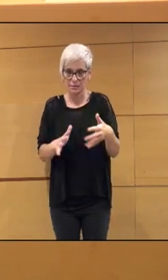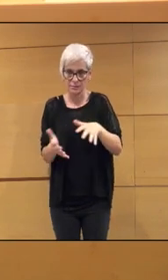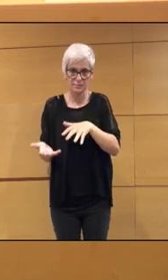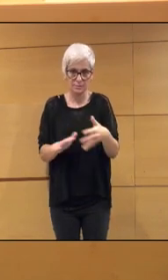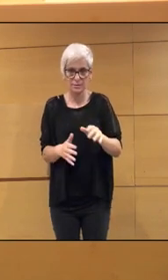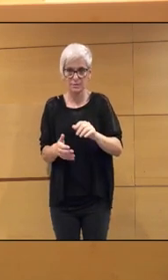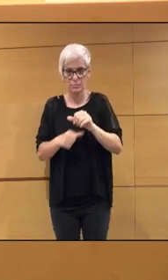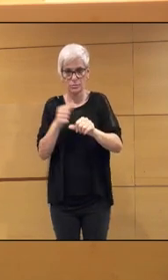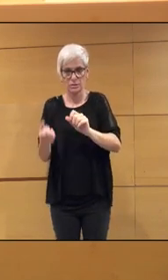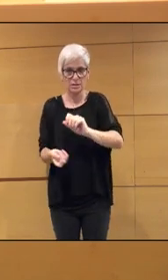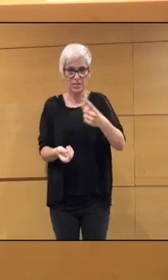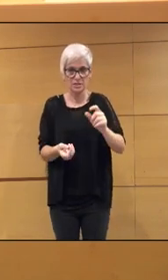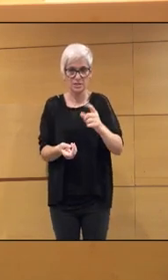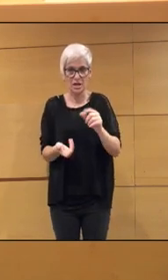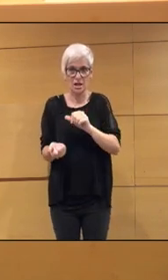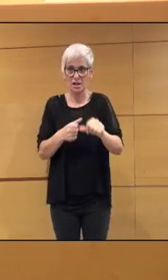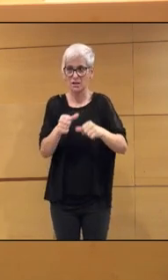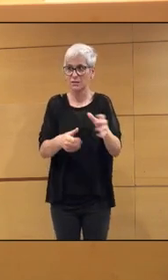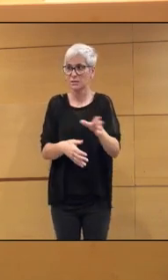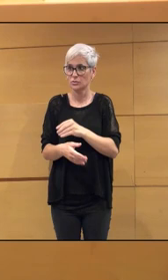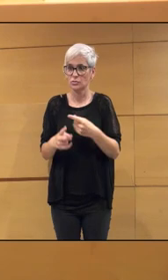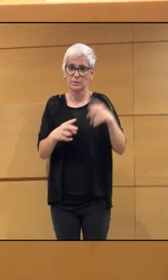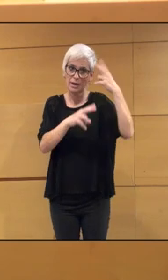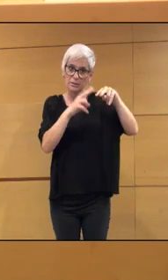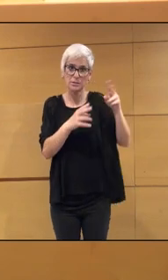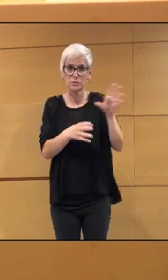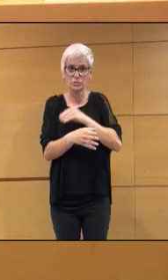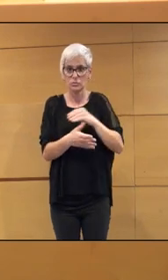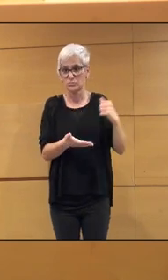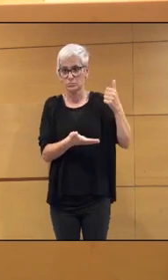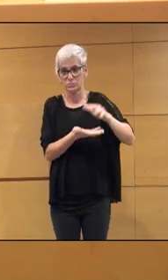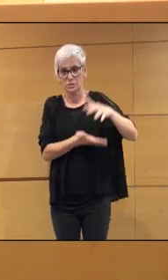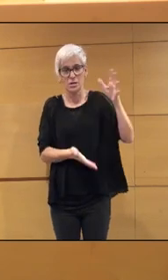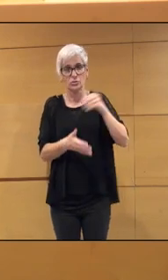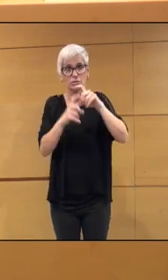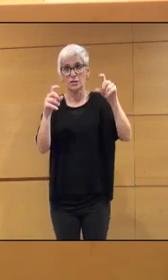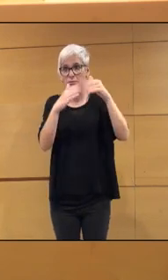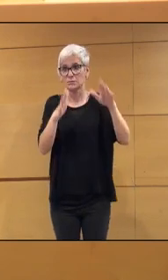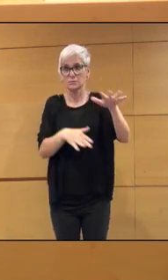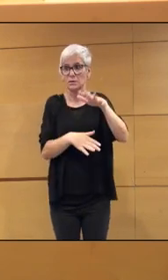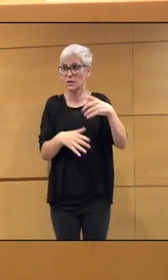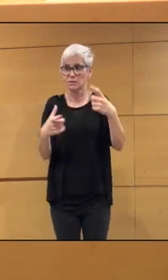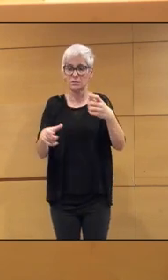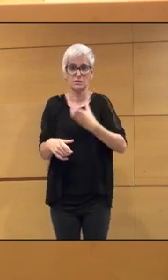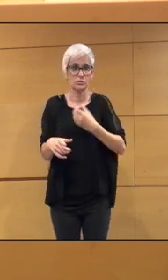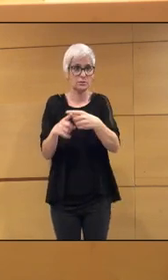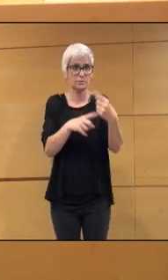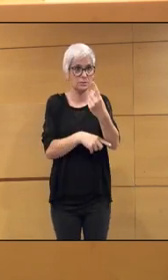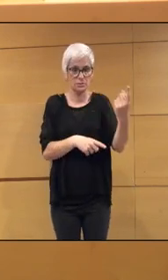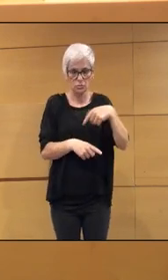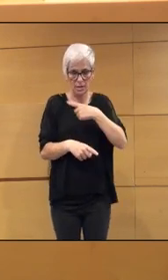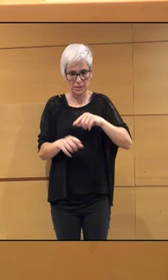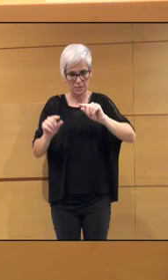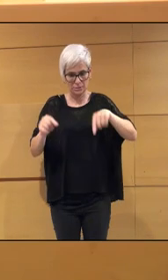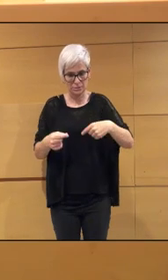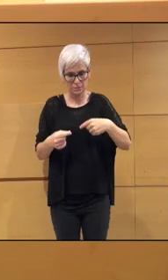fent, estem actualitzant tots els convenis de la Generalitat amb tots els ens locals i anem d'això, llavors què fem nosaltres? Publiquem els convenis. Són